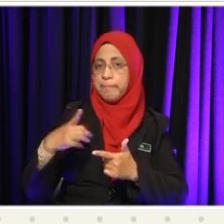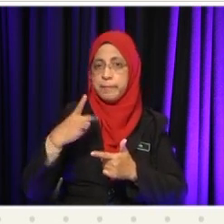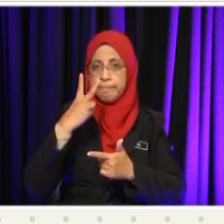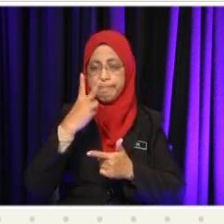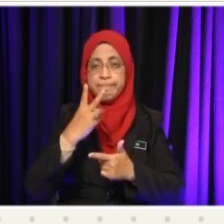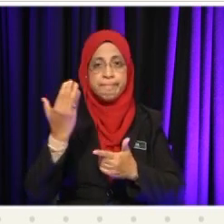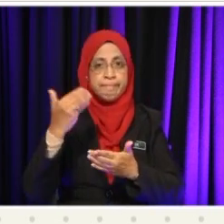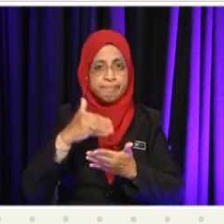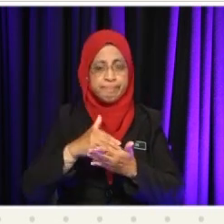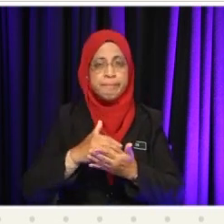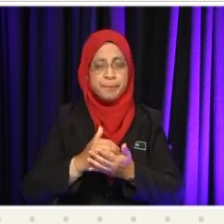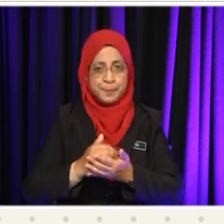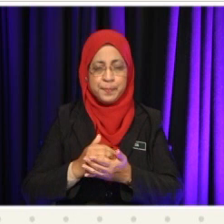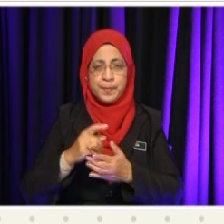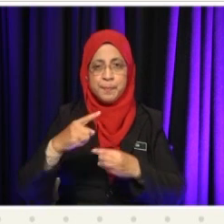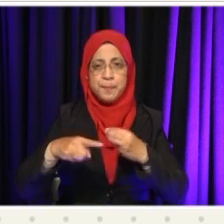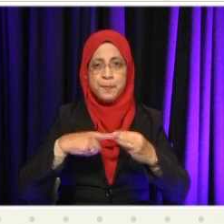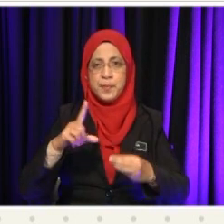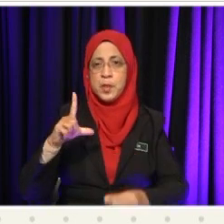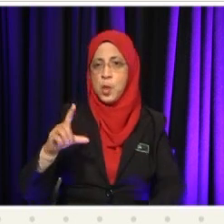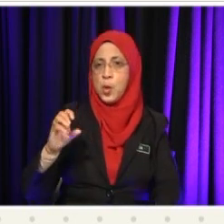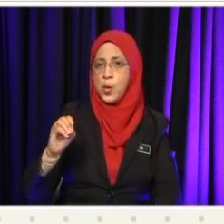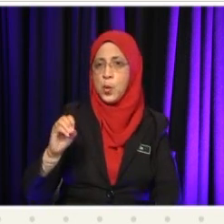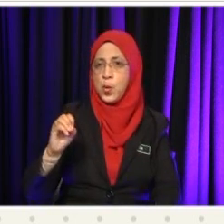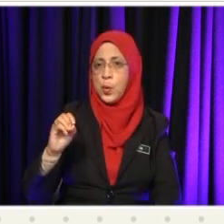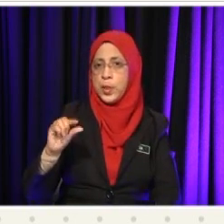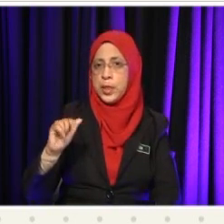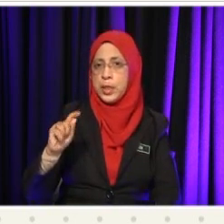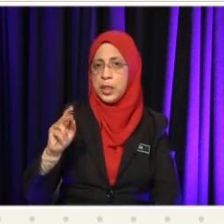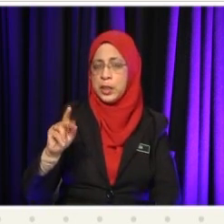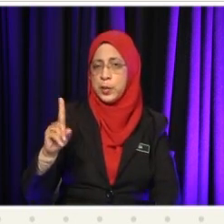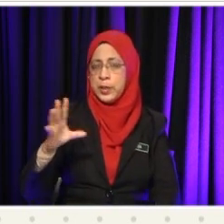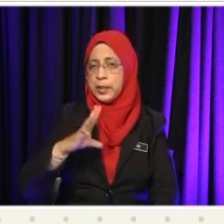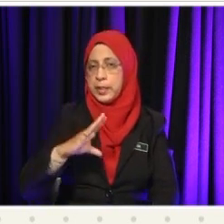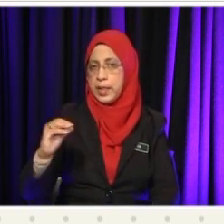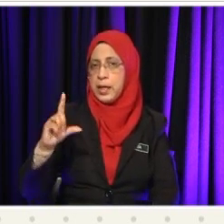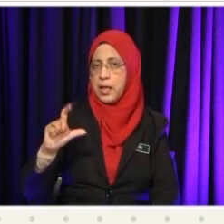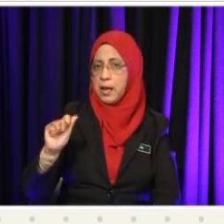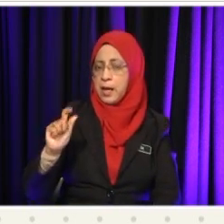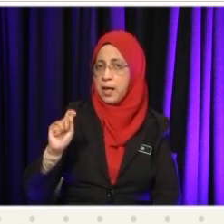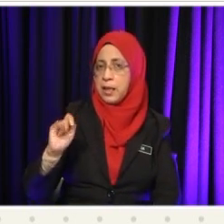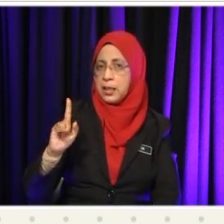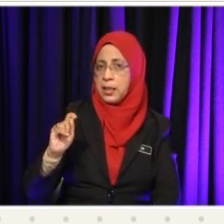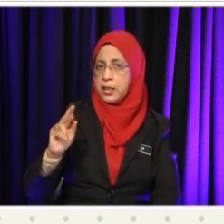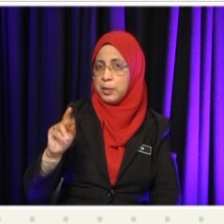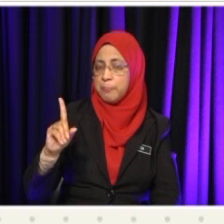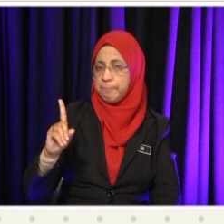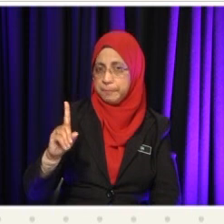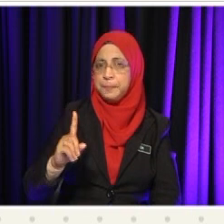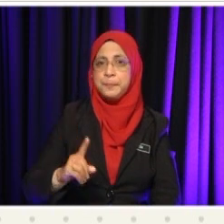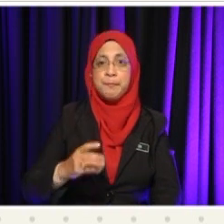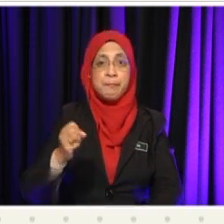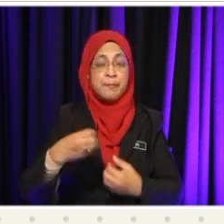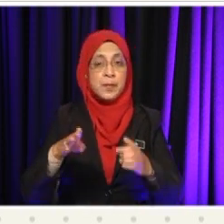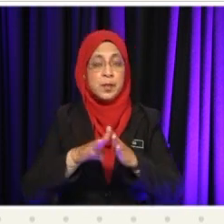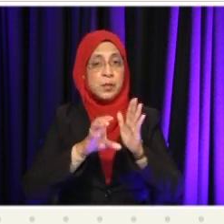lebih terperinci mengenai Apa itu latitude dan juga longitude tetapi kita lihat dulu di sini sebagai contoh